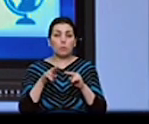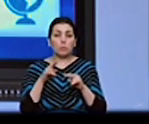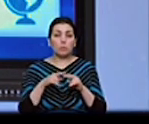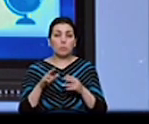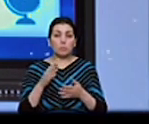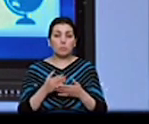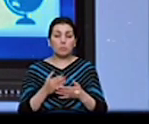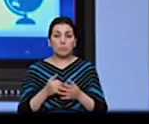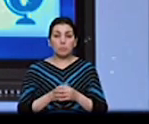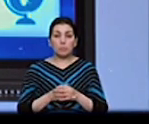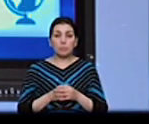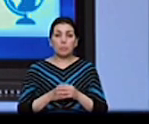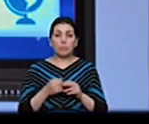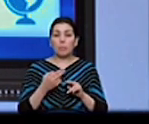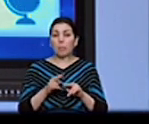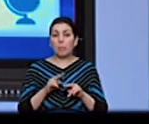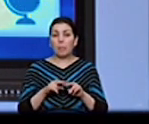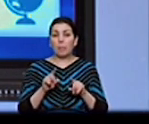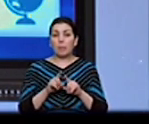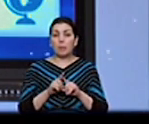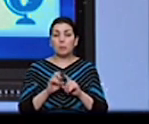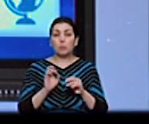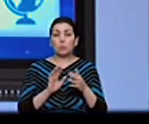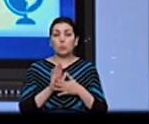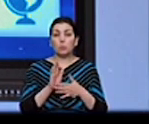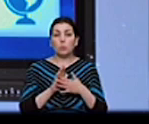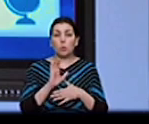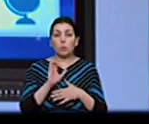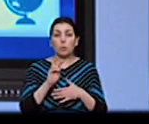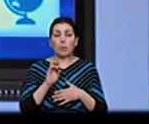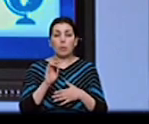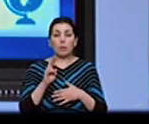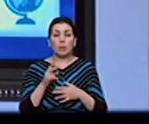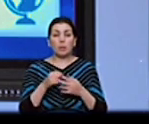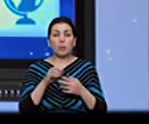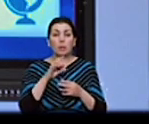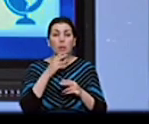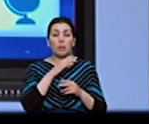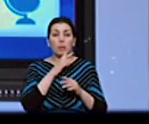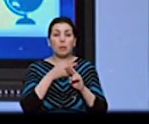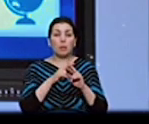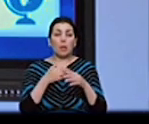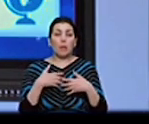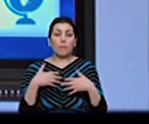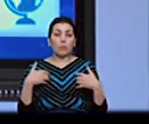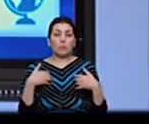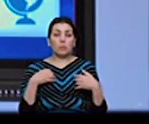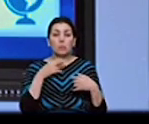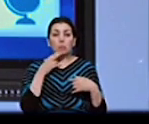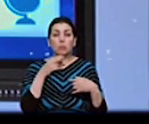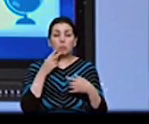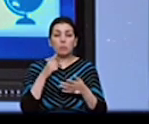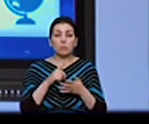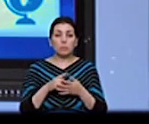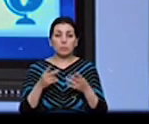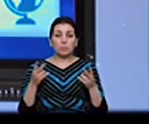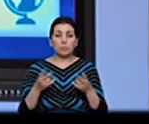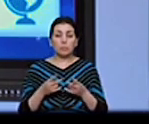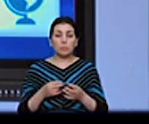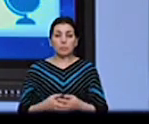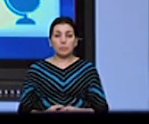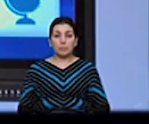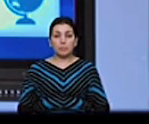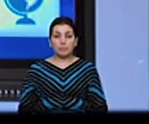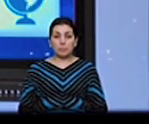ketish arafasida ekan. Shuning uchun o'simliklar va hayvonlardan ehtiyotkorona foydalanish